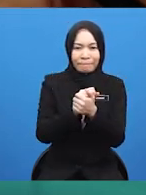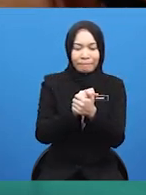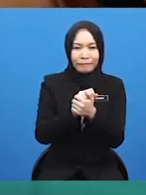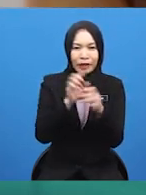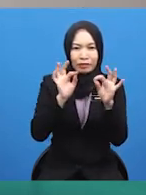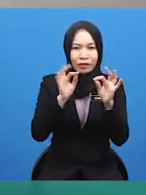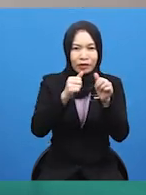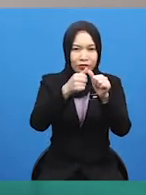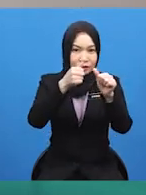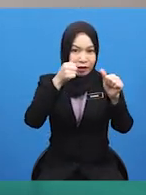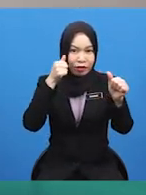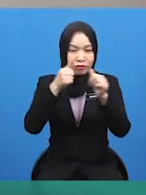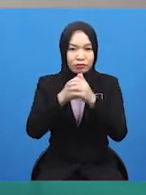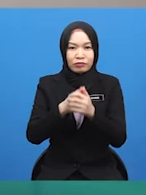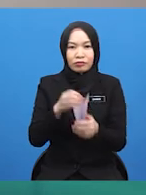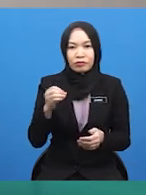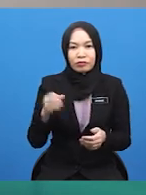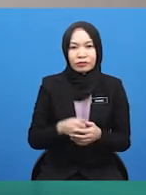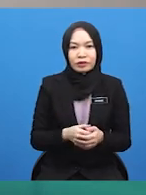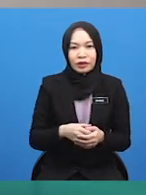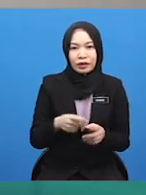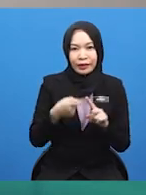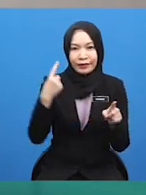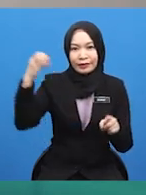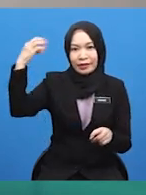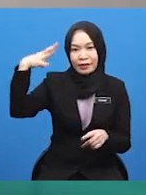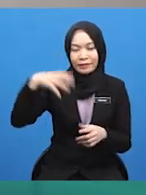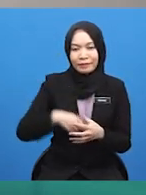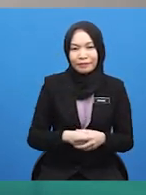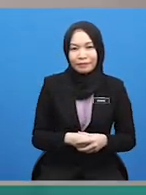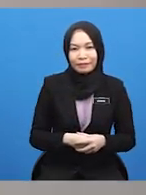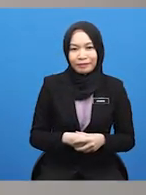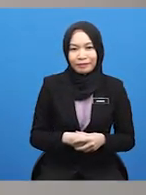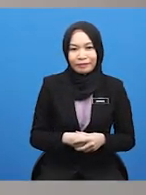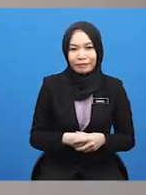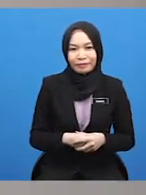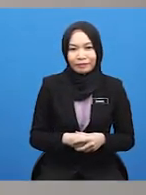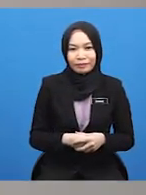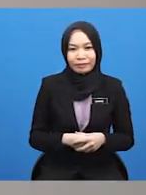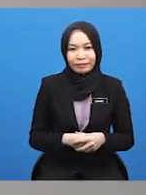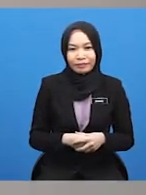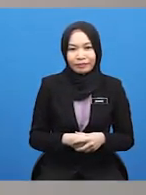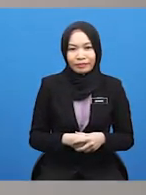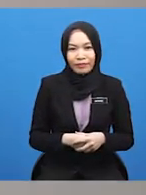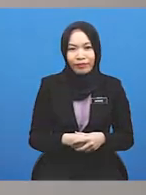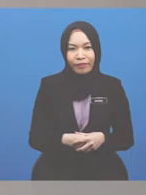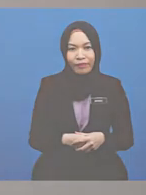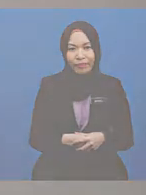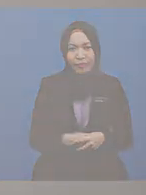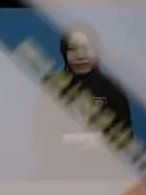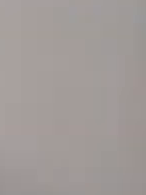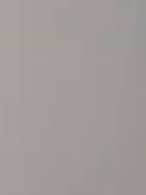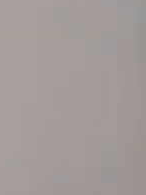jauh objek daripada cahaya, dan begitu juga sebaliknya. Menarik bukan pelajar-pelajar?